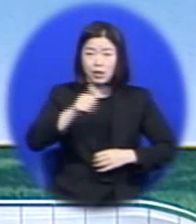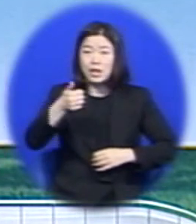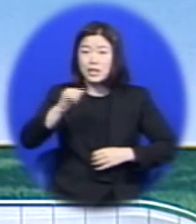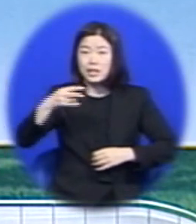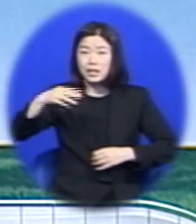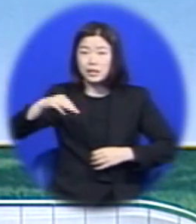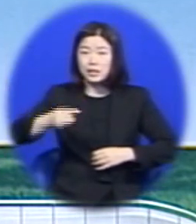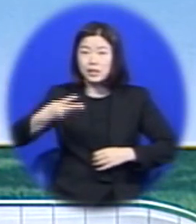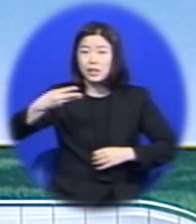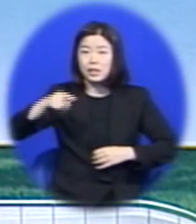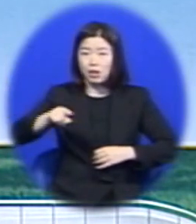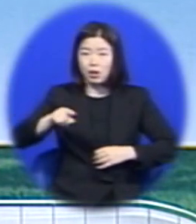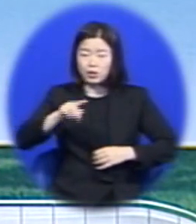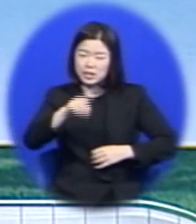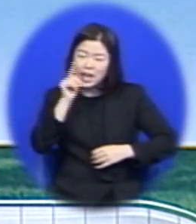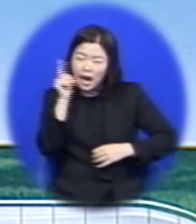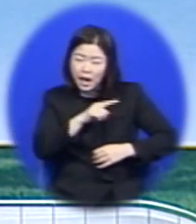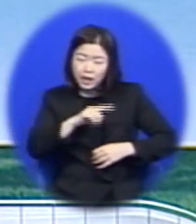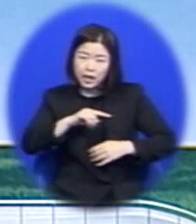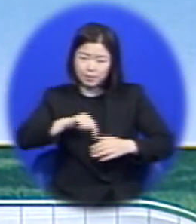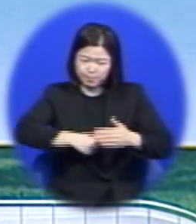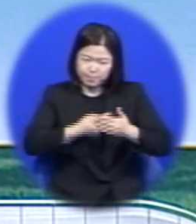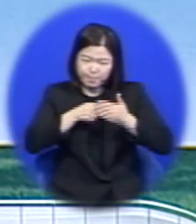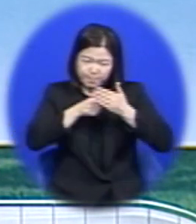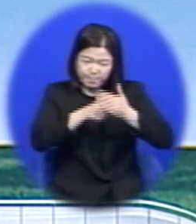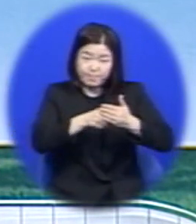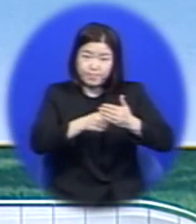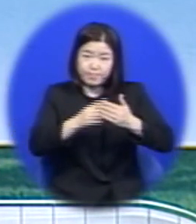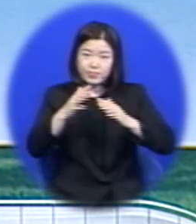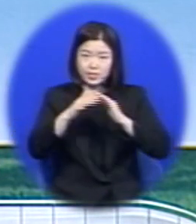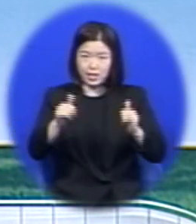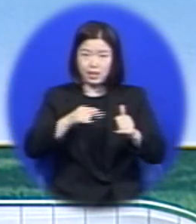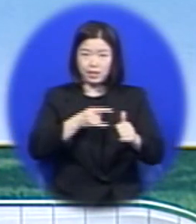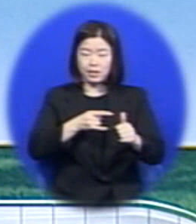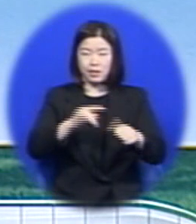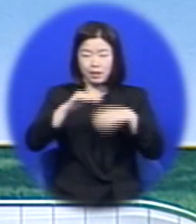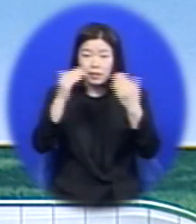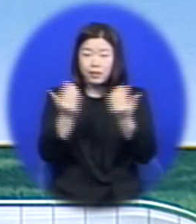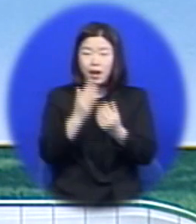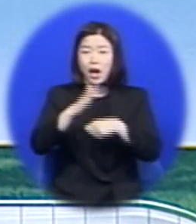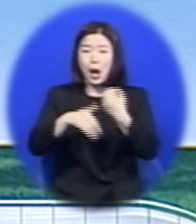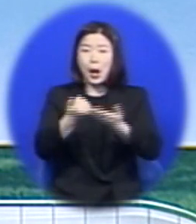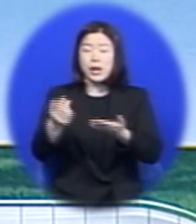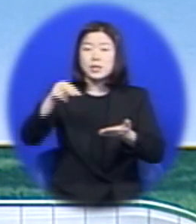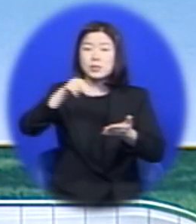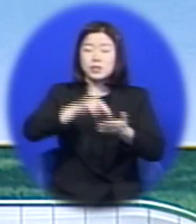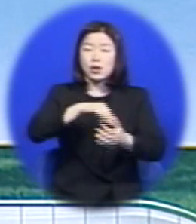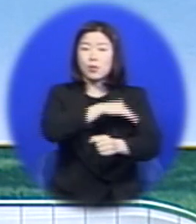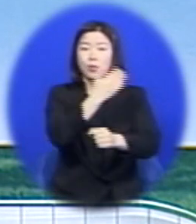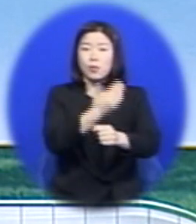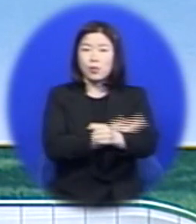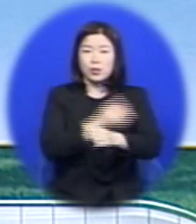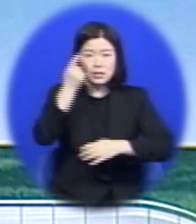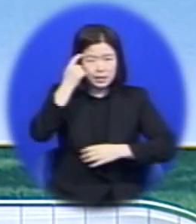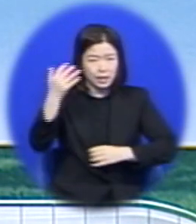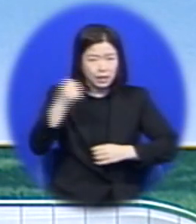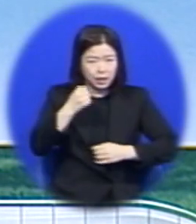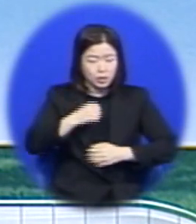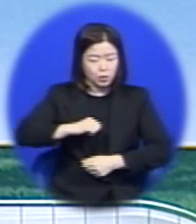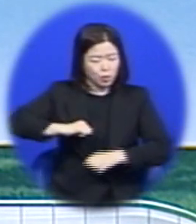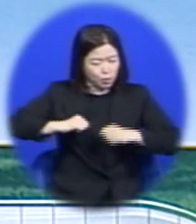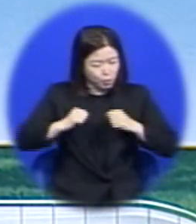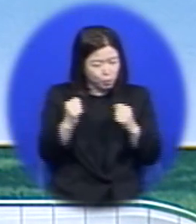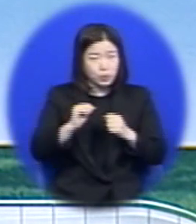악한 독재자들에게도 우리가 다 하나님이 세우신 권세로 여기고 복종해야